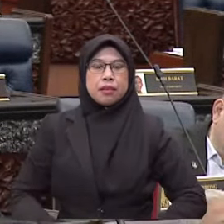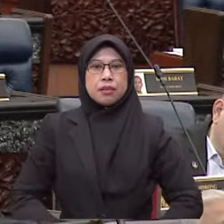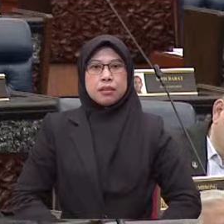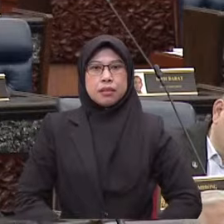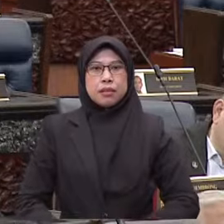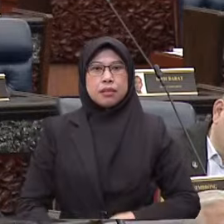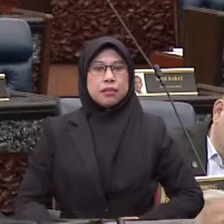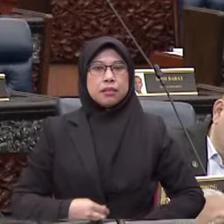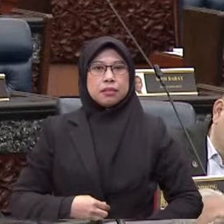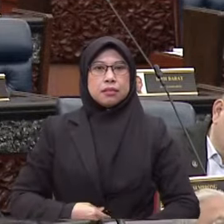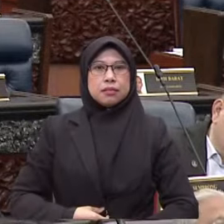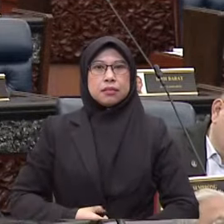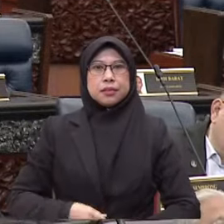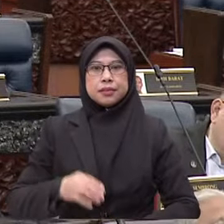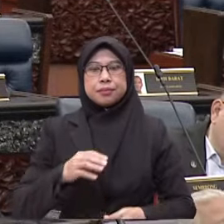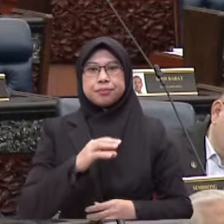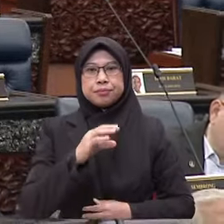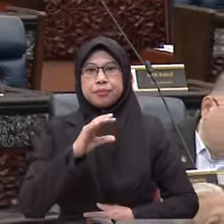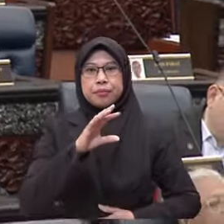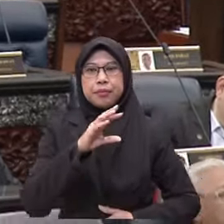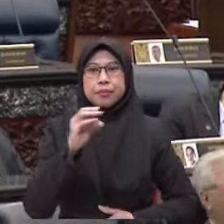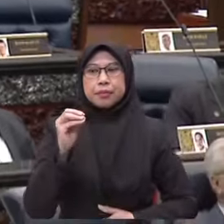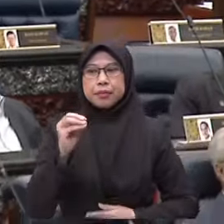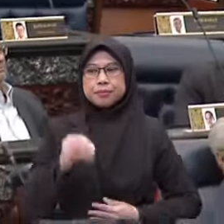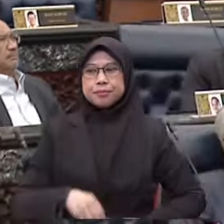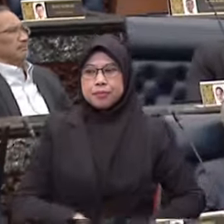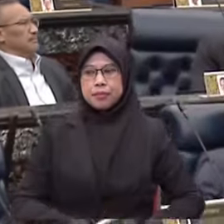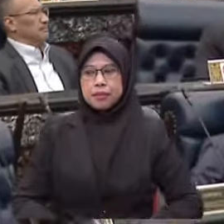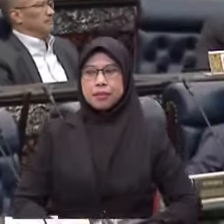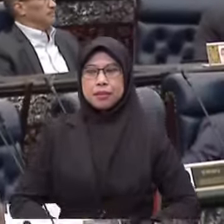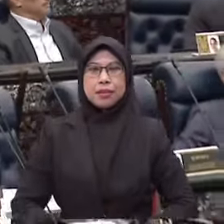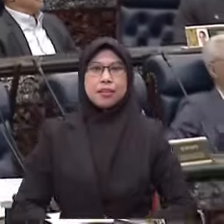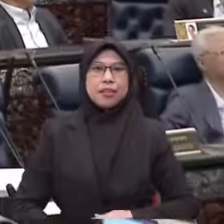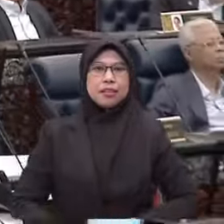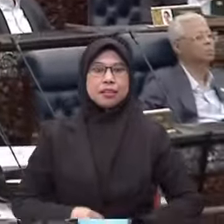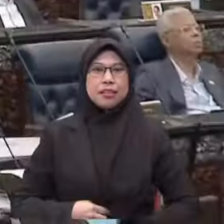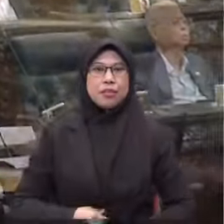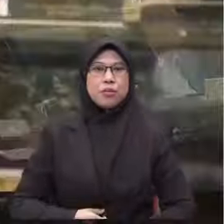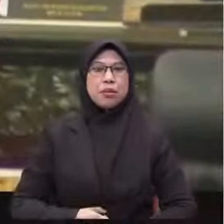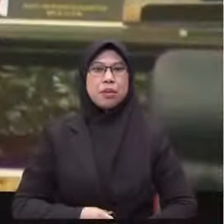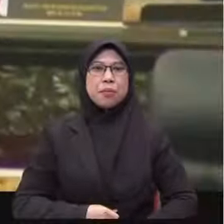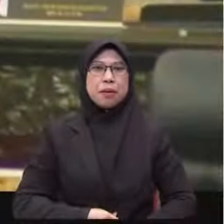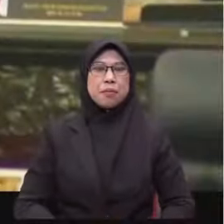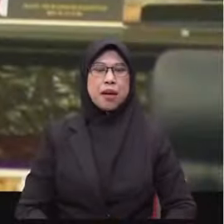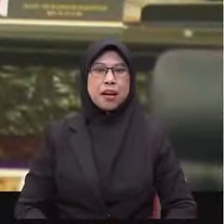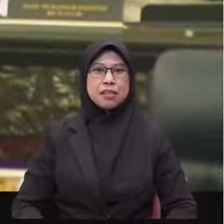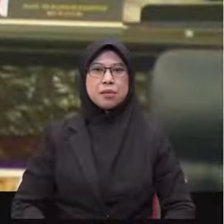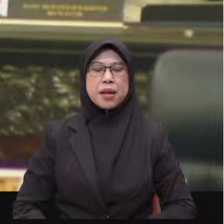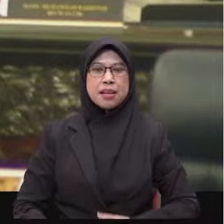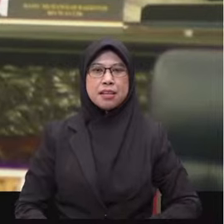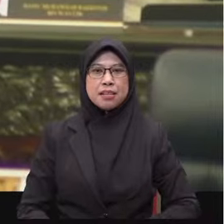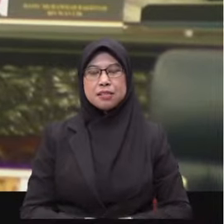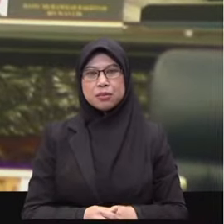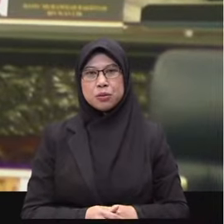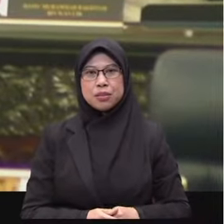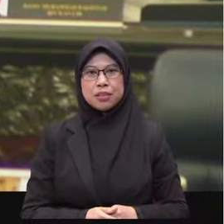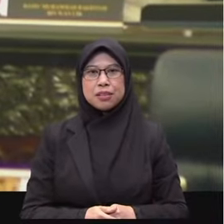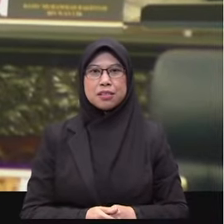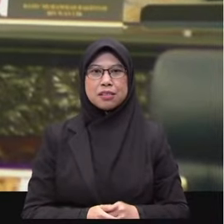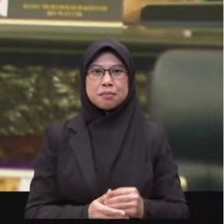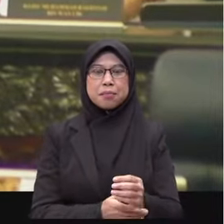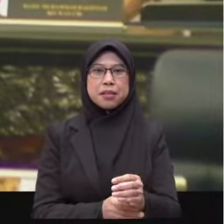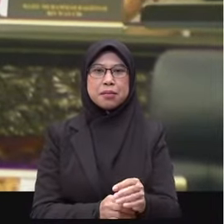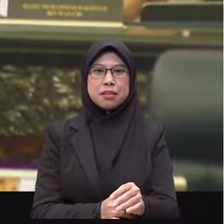I juga akan menghentikan aktiviti penyelewangan dan penyeludupan pelaksanaan subsidi bersasar ini juga membantu kedudukan